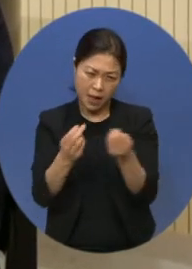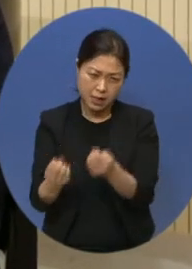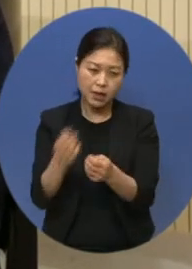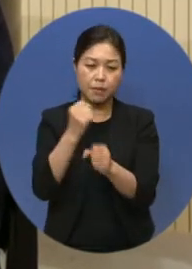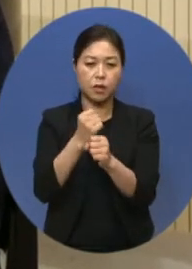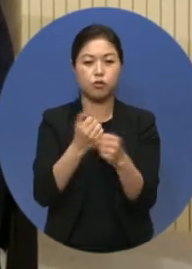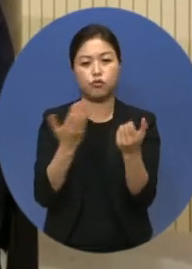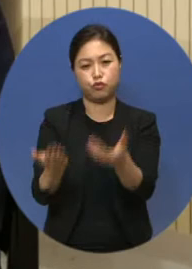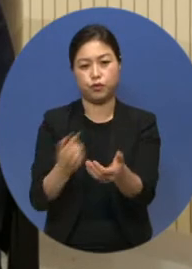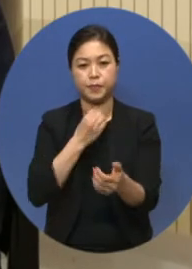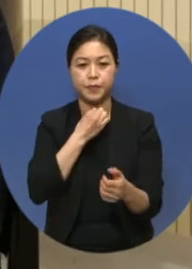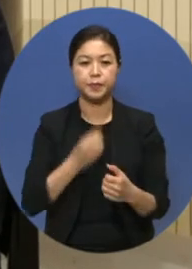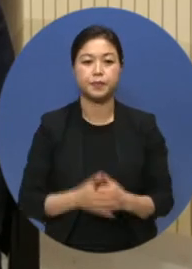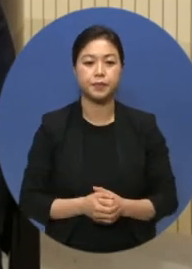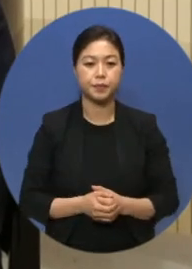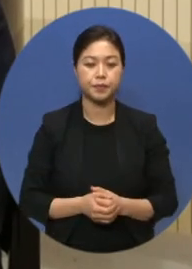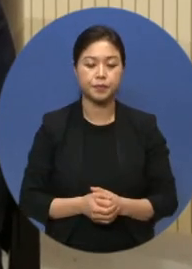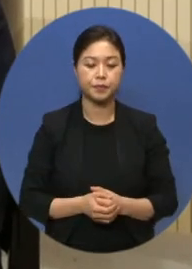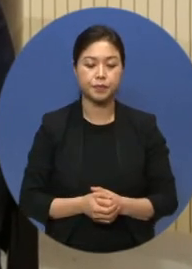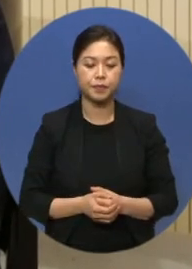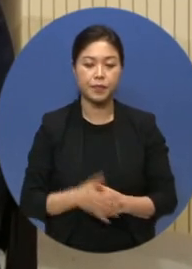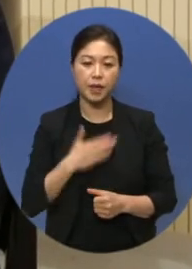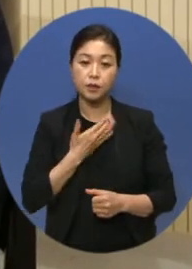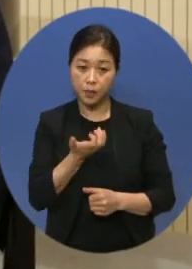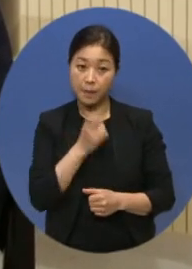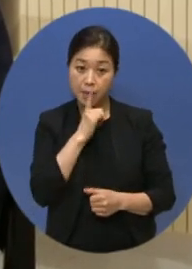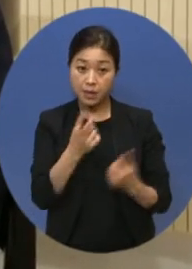이 친구들이 정말 아까 말씀드렸다시피